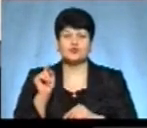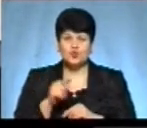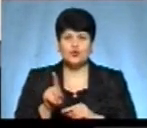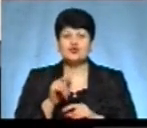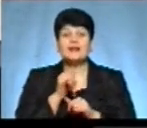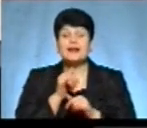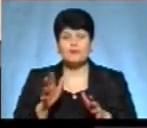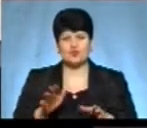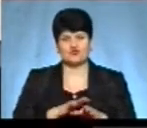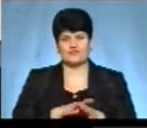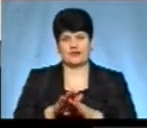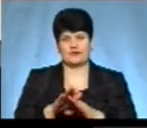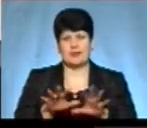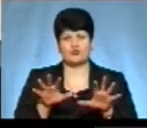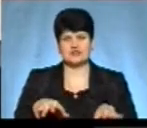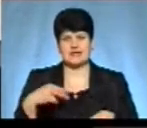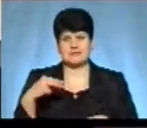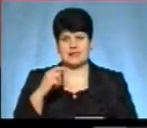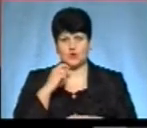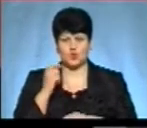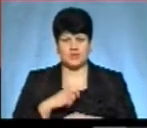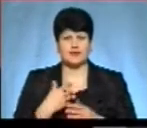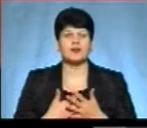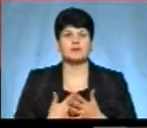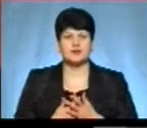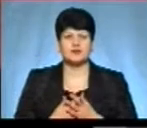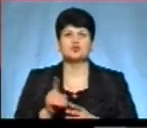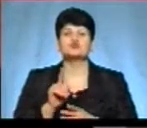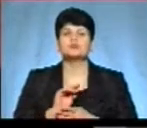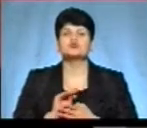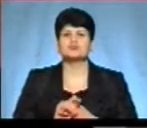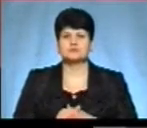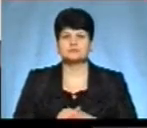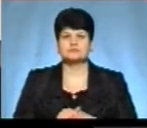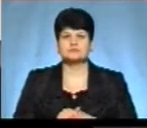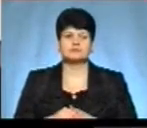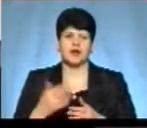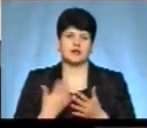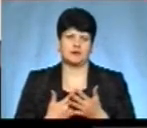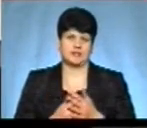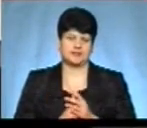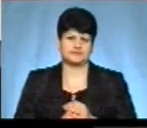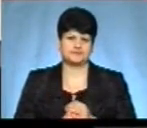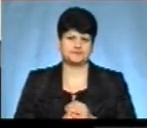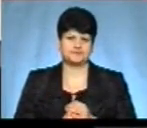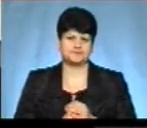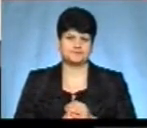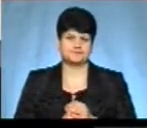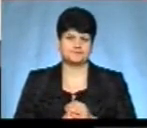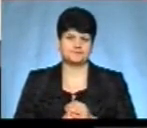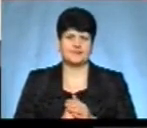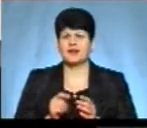не зможуть виконати на посаді президента України. От, до прикладу, про що там пишуть? Наприклад, пишуть про,